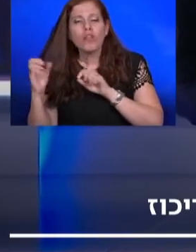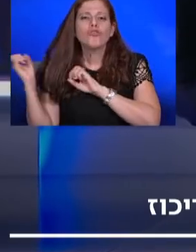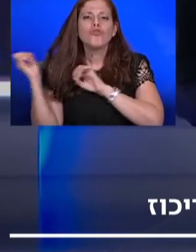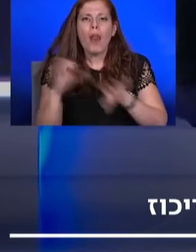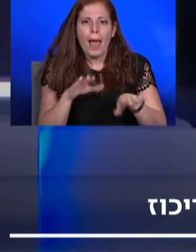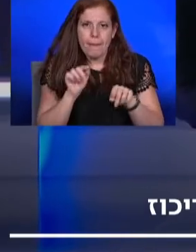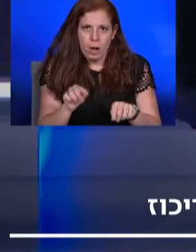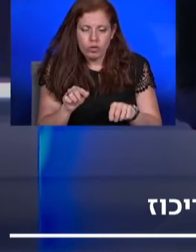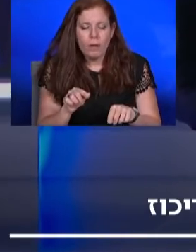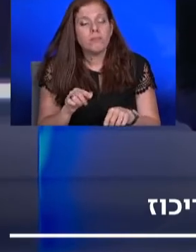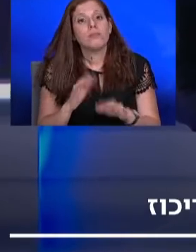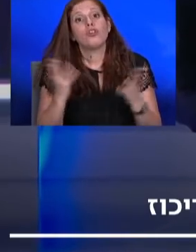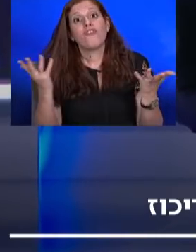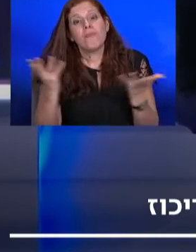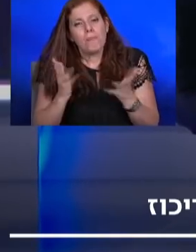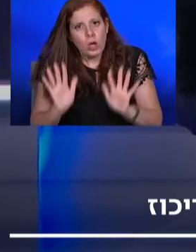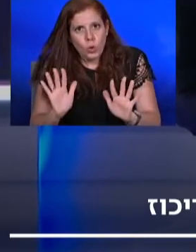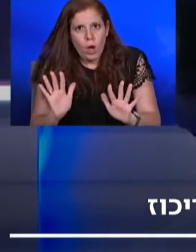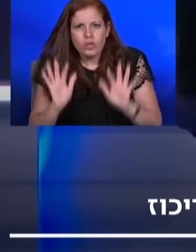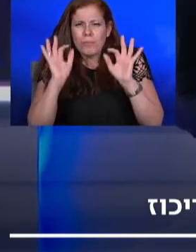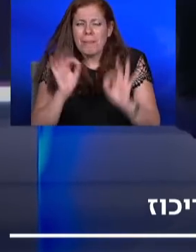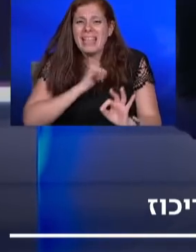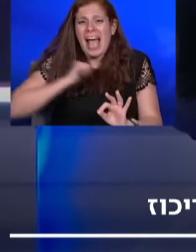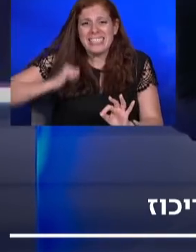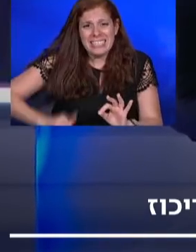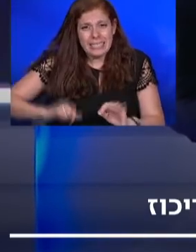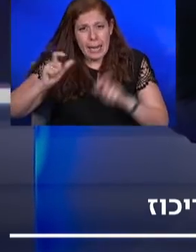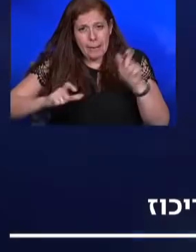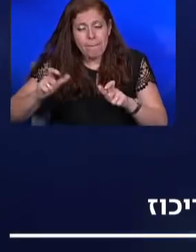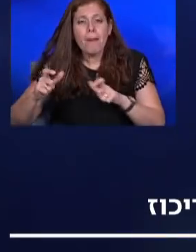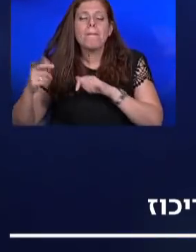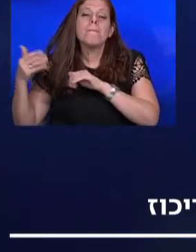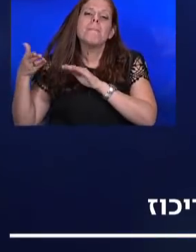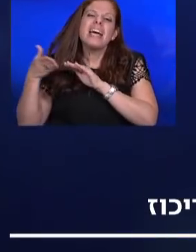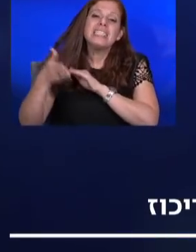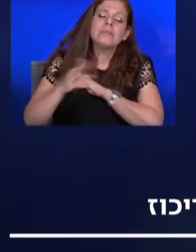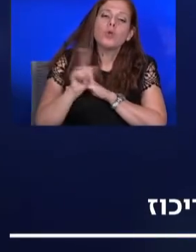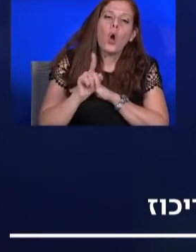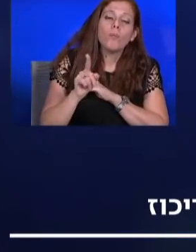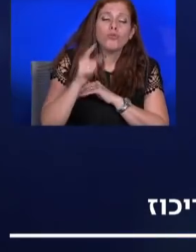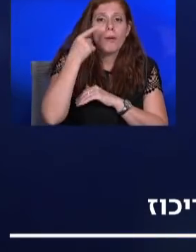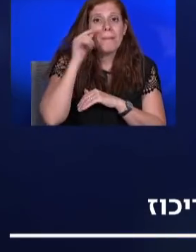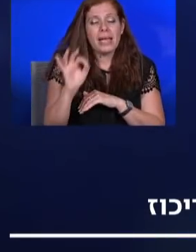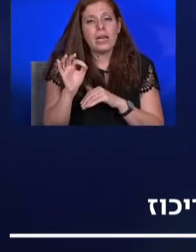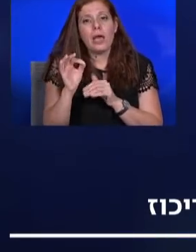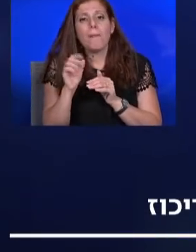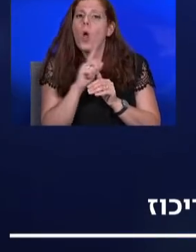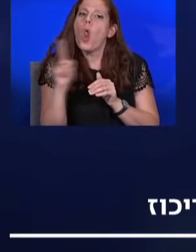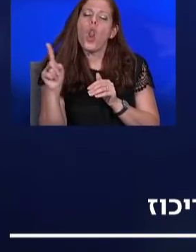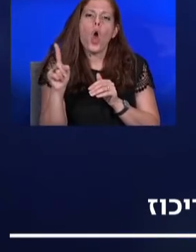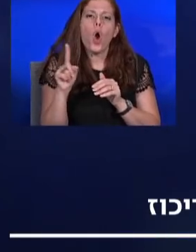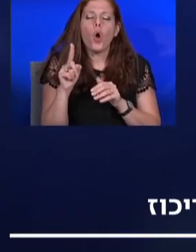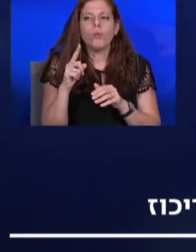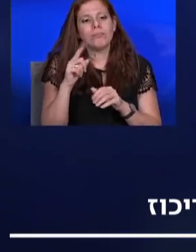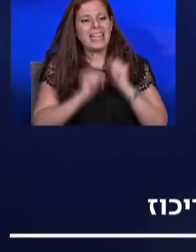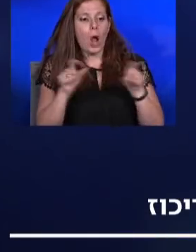הוא באמת שהסינים מכניסים את כל מי שבעיניהם סוטה מדרך הישר לאותם מחנות, והם מחנכים אותם מחדש. מה זה אומר?